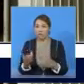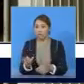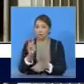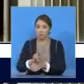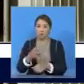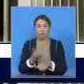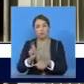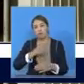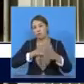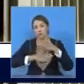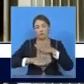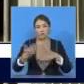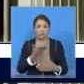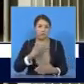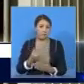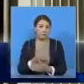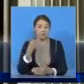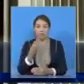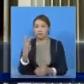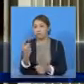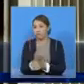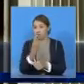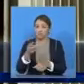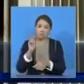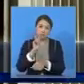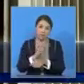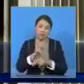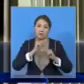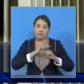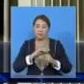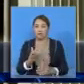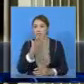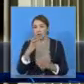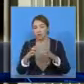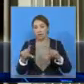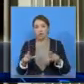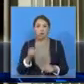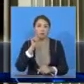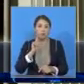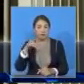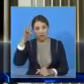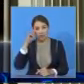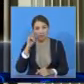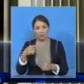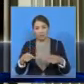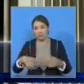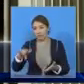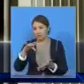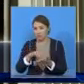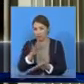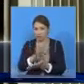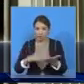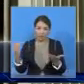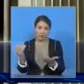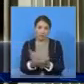келгенім үшін өте қуаныштымын. Бұл менің екінші сапарым. Біз тұрған жылжай өте табысты әрі ауқымды жоба. Қазақстанның басқа да қалаларында жалғасын